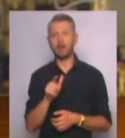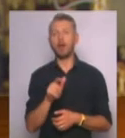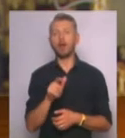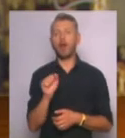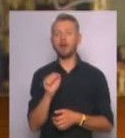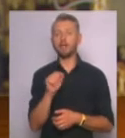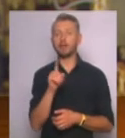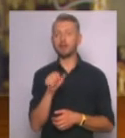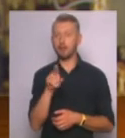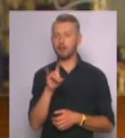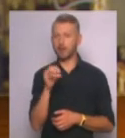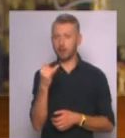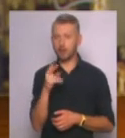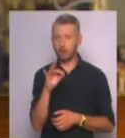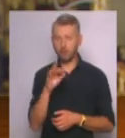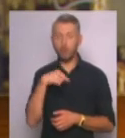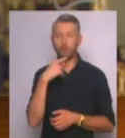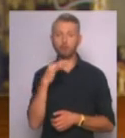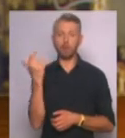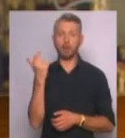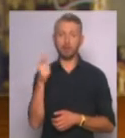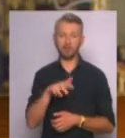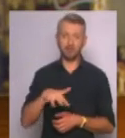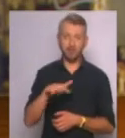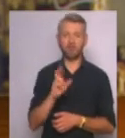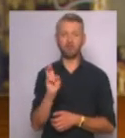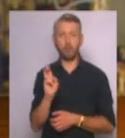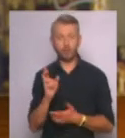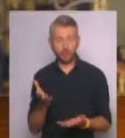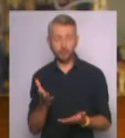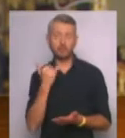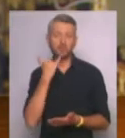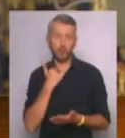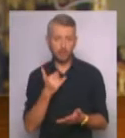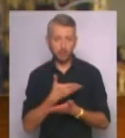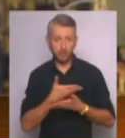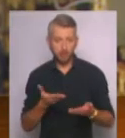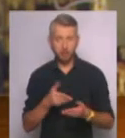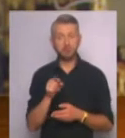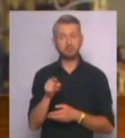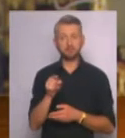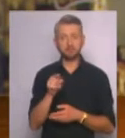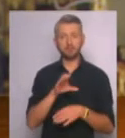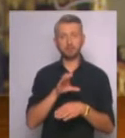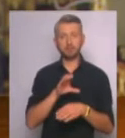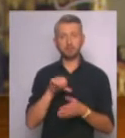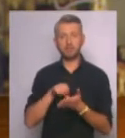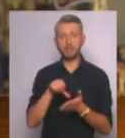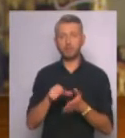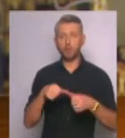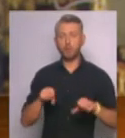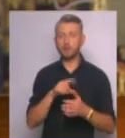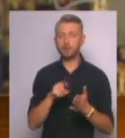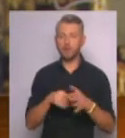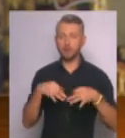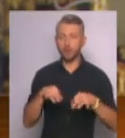та Бортничі. Прошу, 223-081 долучайтеся. І так само, звичайно, я нагадаю, що пан Андрій є представником комісії з питань